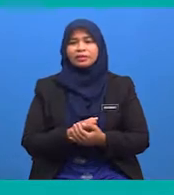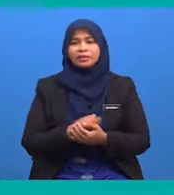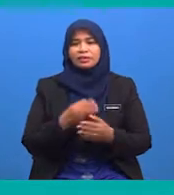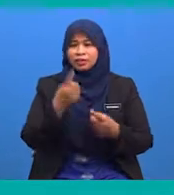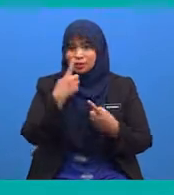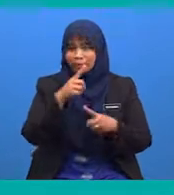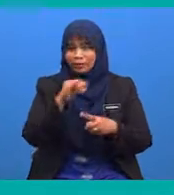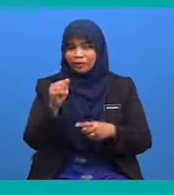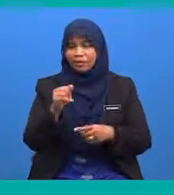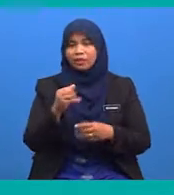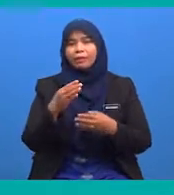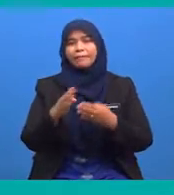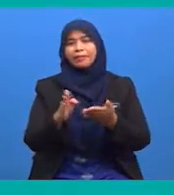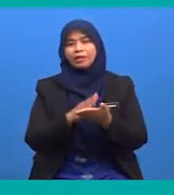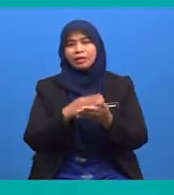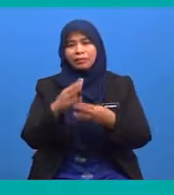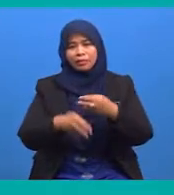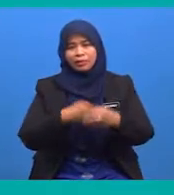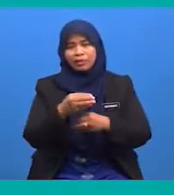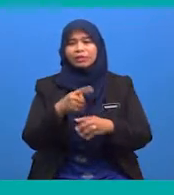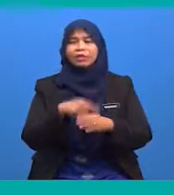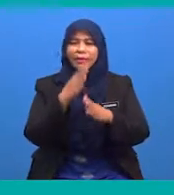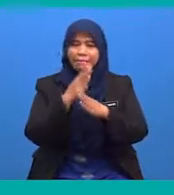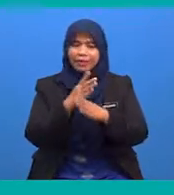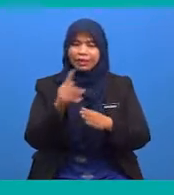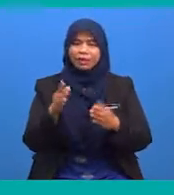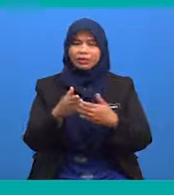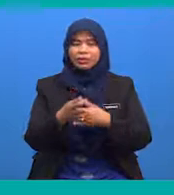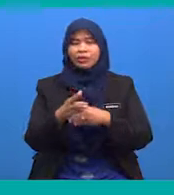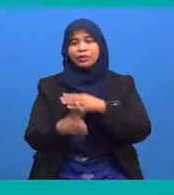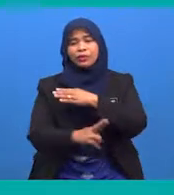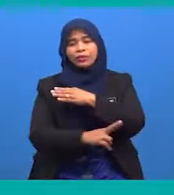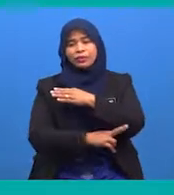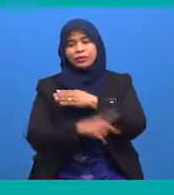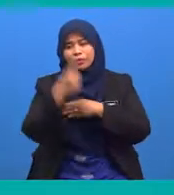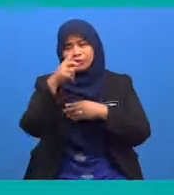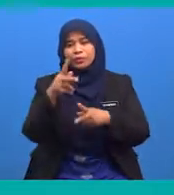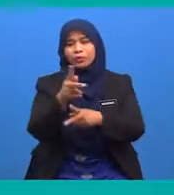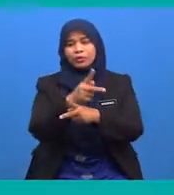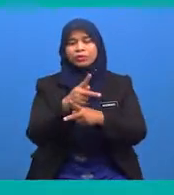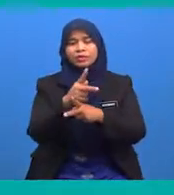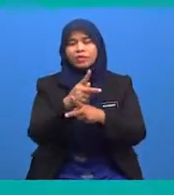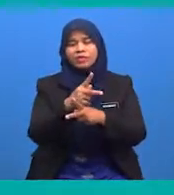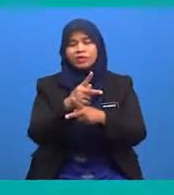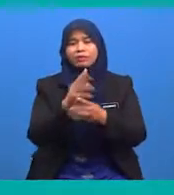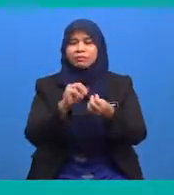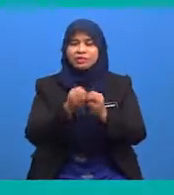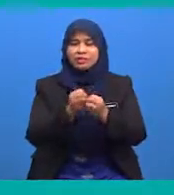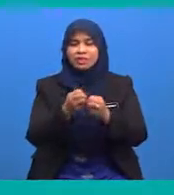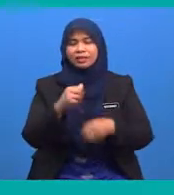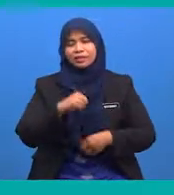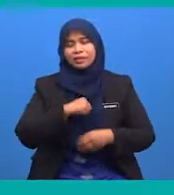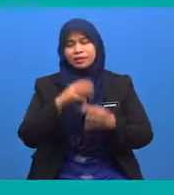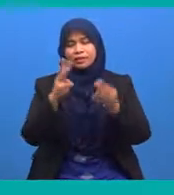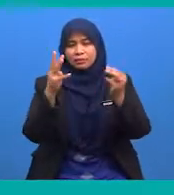adalah, menyapu balutan dibenarkan oleh syarak bagi menjaga masalah diri manusia